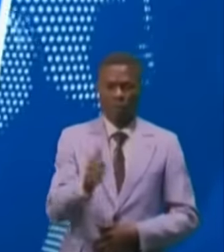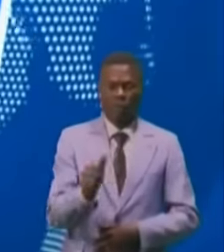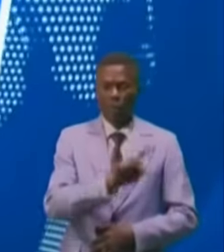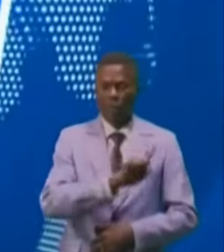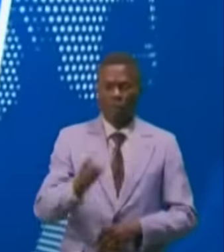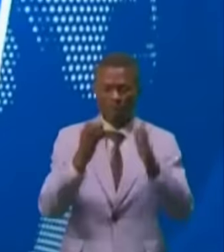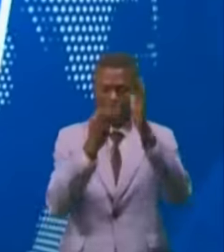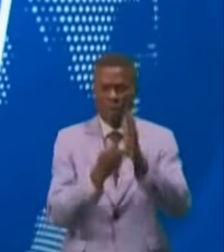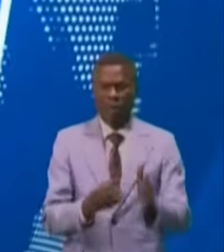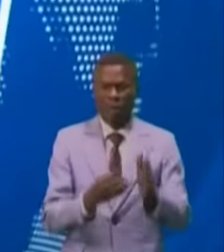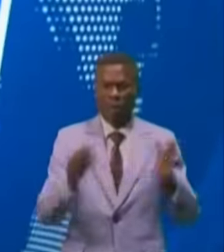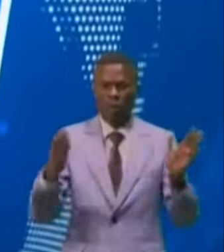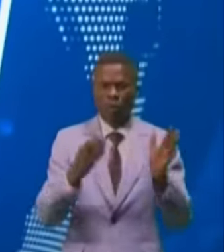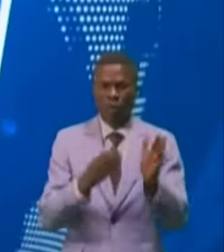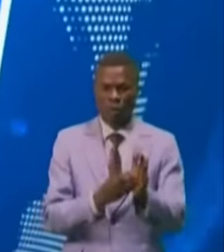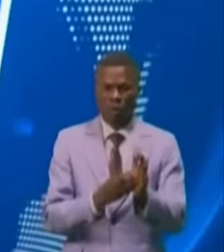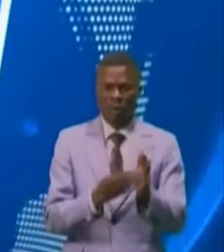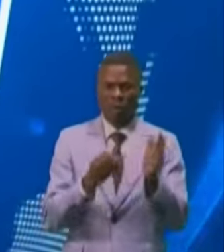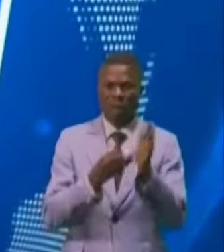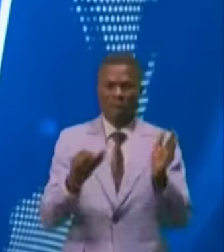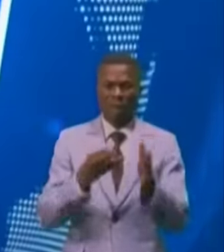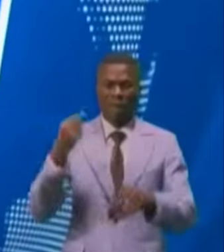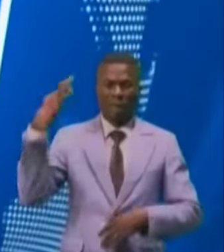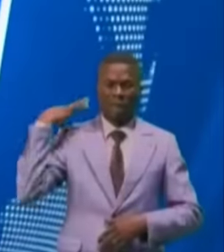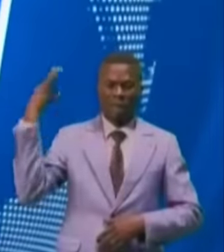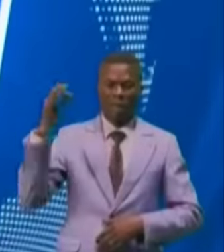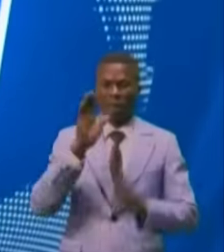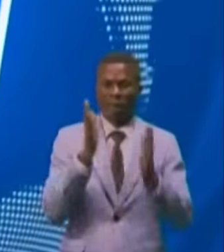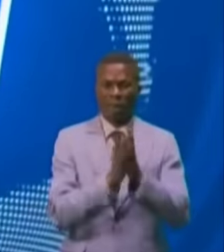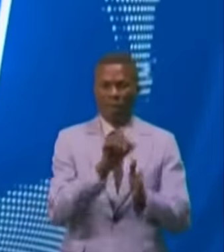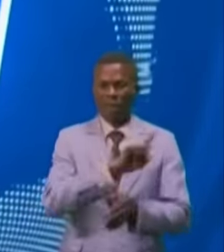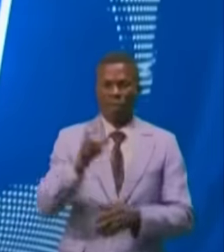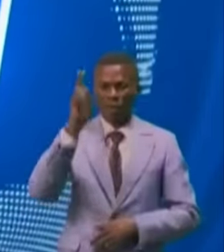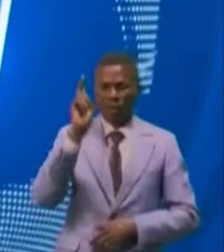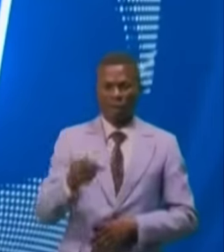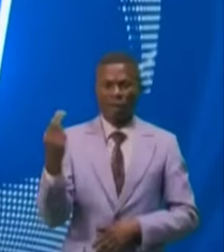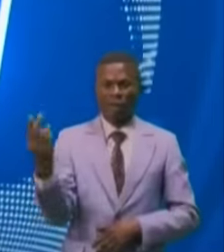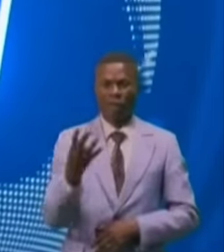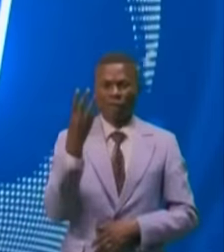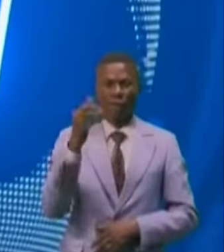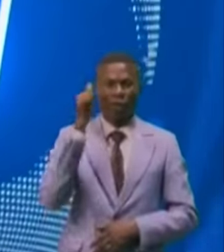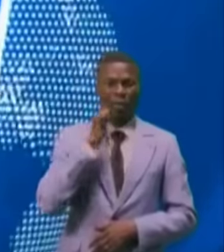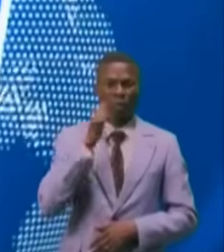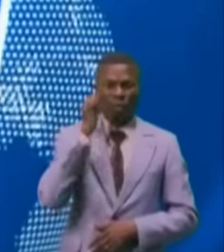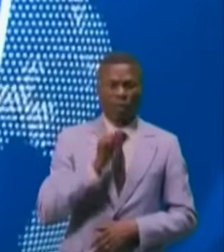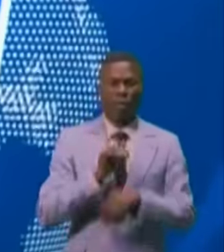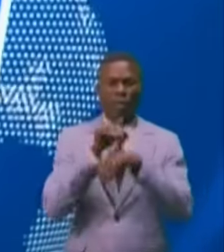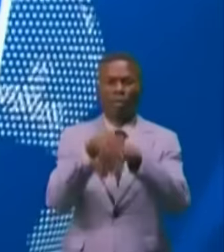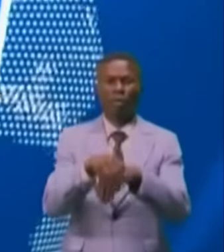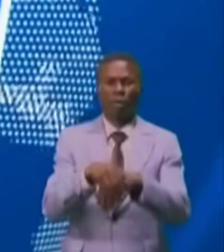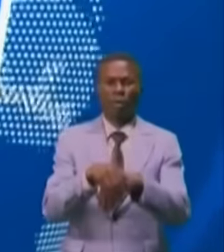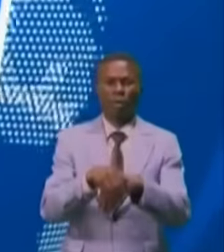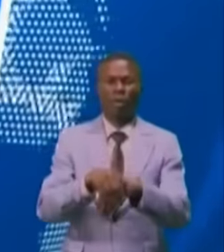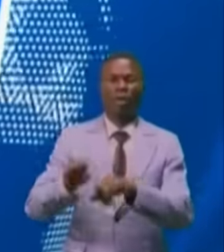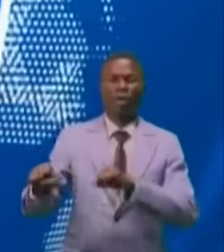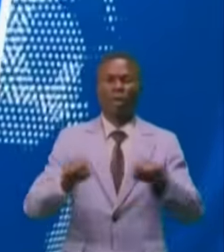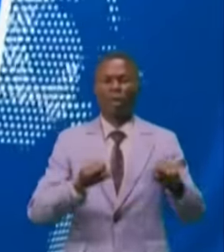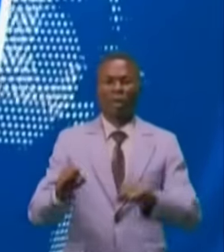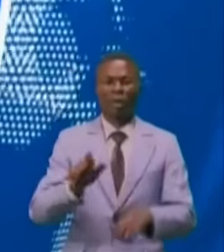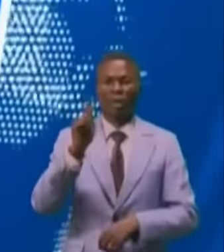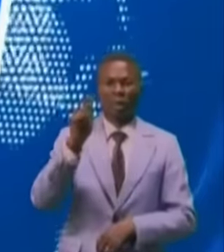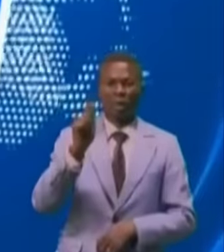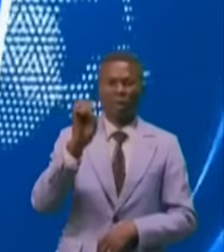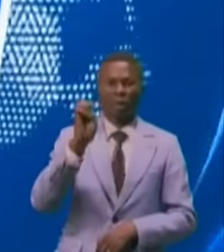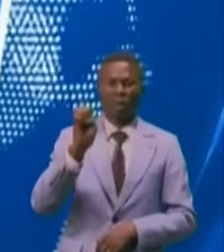21 797 candidats, dont 10 224 filles, ont participé aux épreuves de